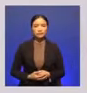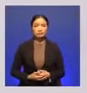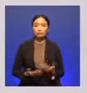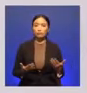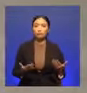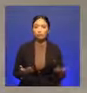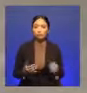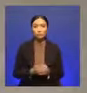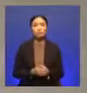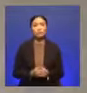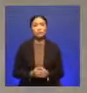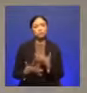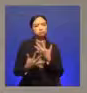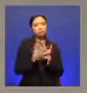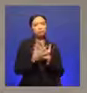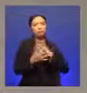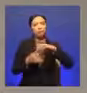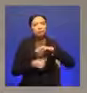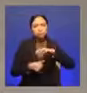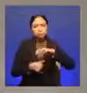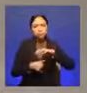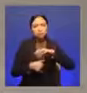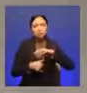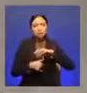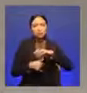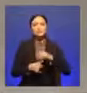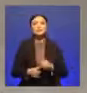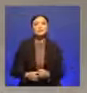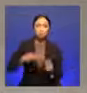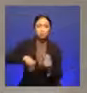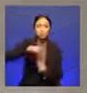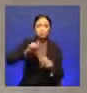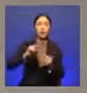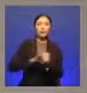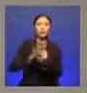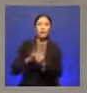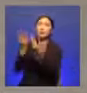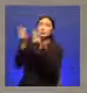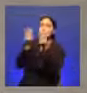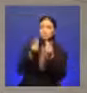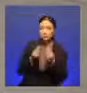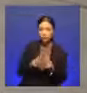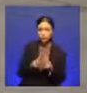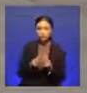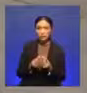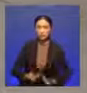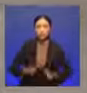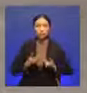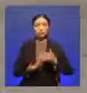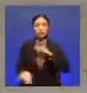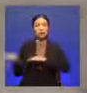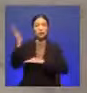น ในส่วนของผู้ที่ต้องเข้าไปอยู่ในเรือนจำการน้อมนำปรัชญาเศรษฐกิจพอเพียงมาเป็นหลักในการดำรงชี